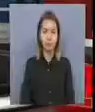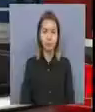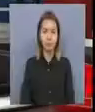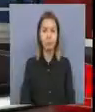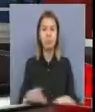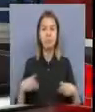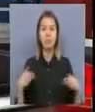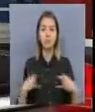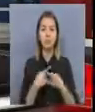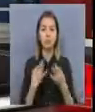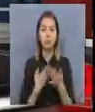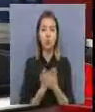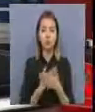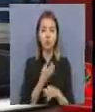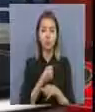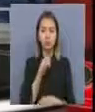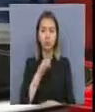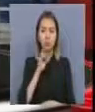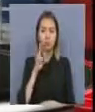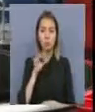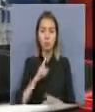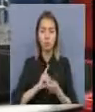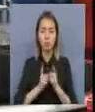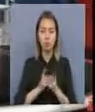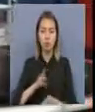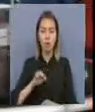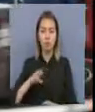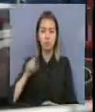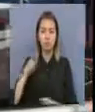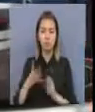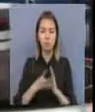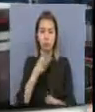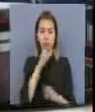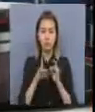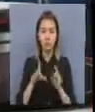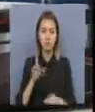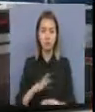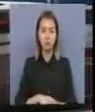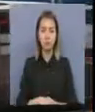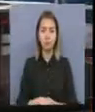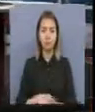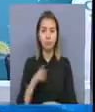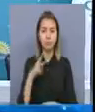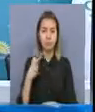Армысыздар, эфирде Көкше Ақпарат, студияда Бексұлтан Әбілсерікұлы, суда тұрмышы Сем Шумарт қызы. Алда көретіндеріңіз.